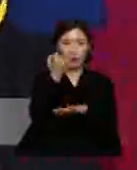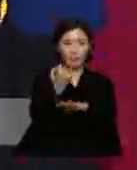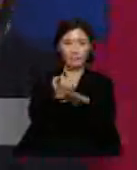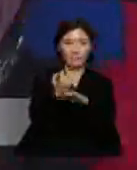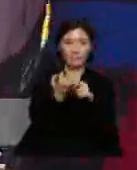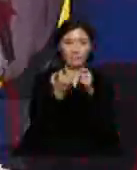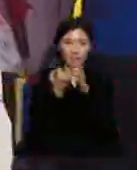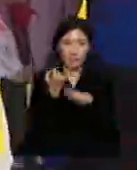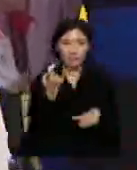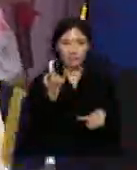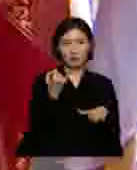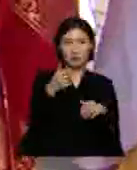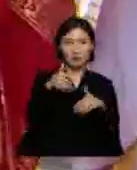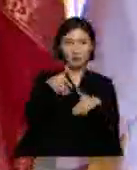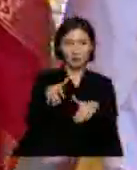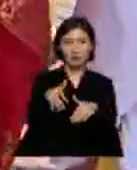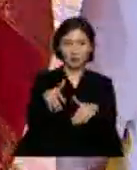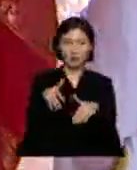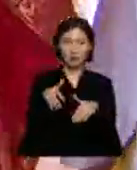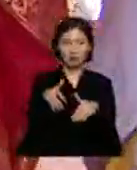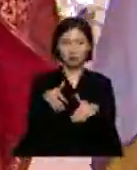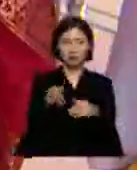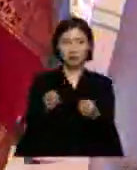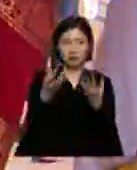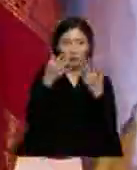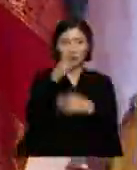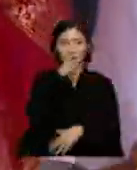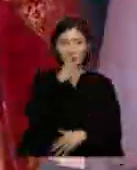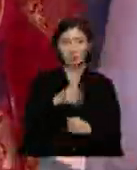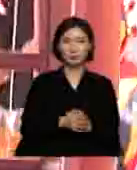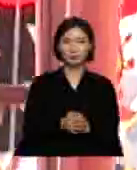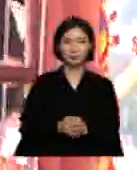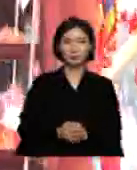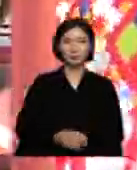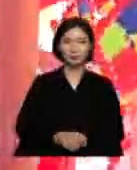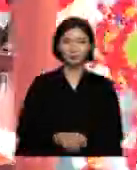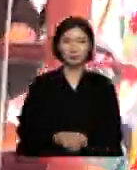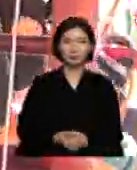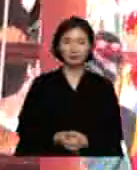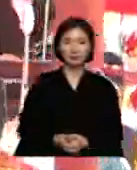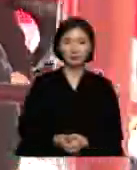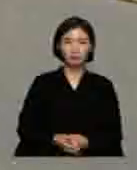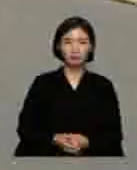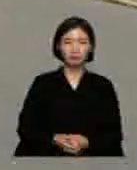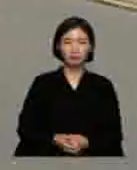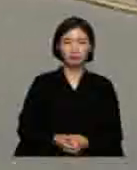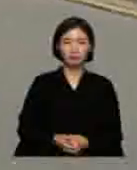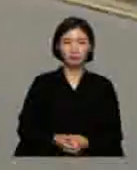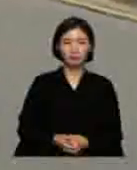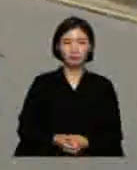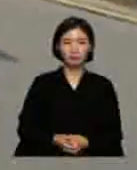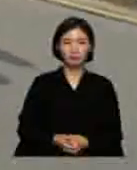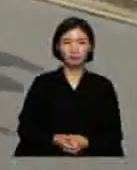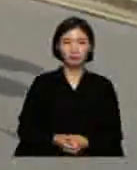개최되며 풍성한 성북동의 5월을 선보입니다. 딜라이브 서울 경기 케이블TV 박용입니다.